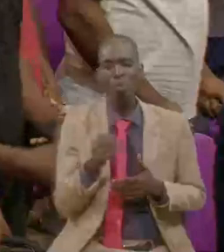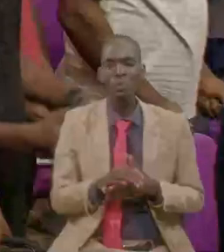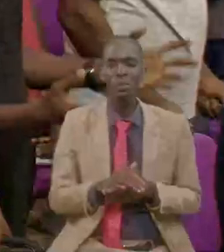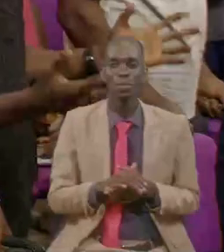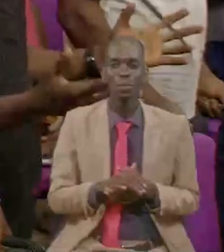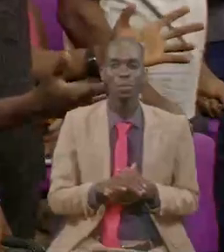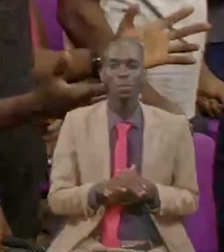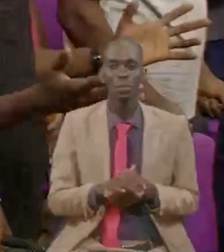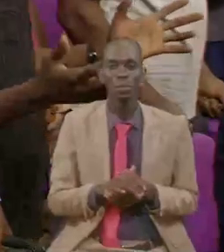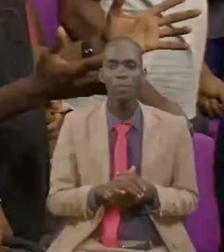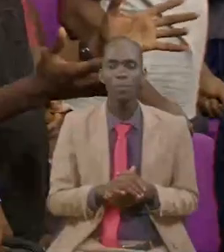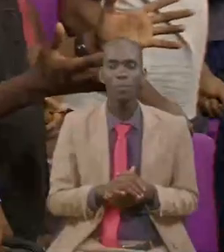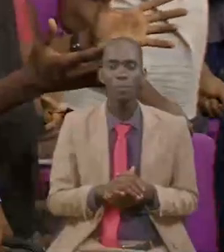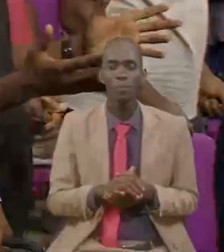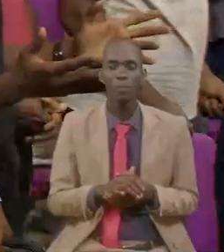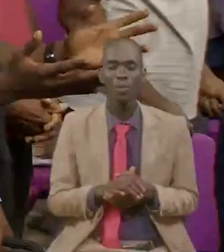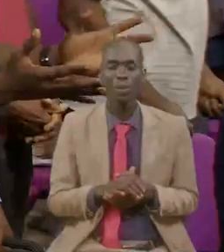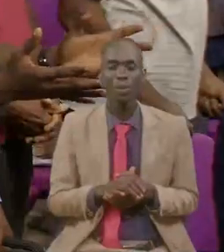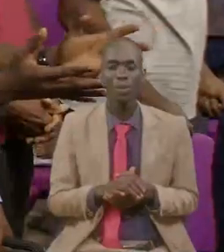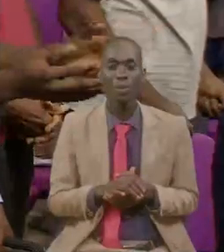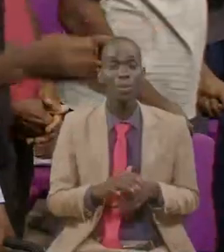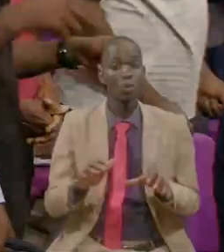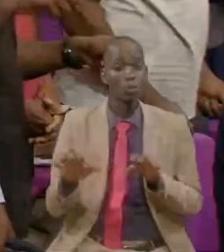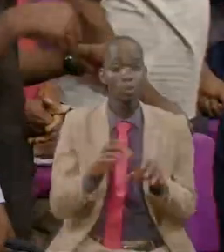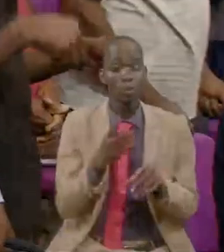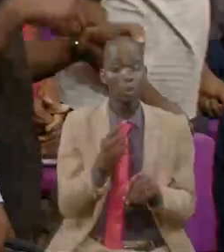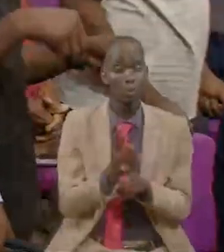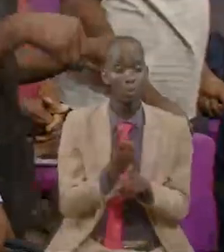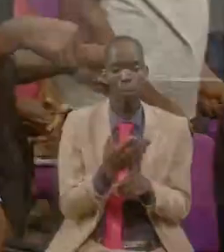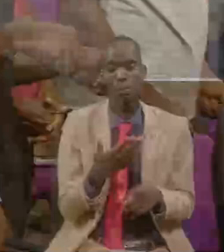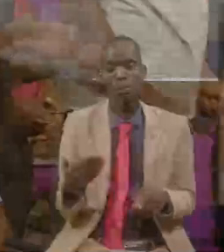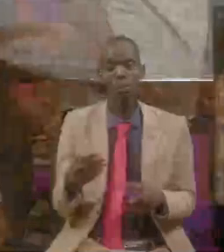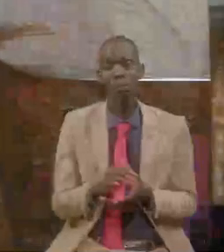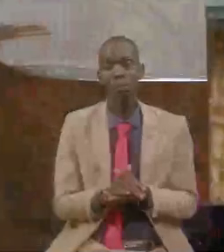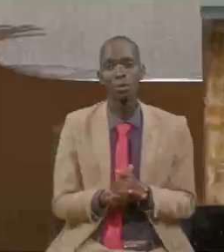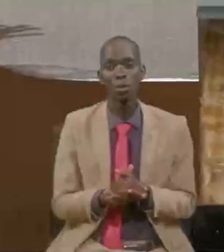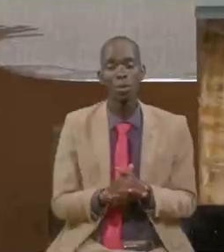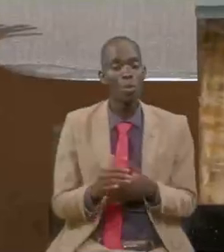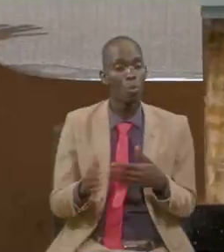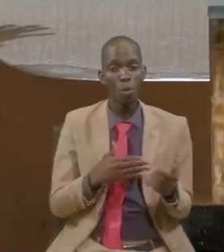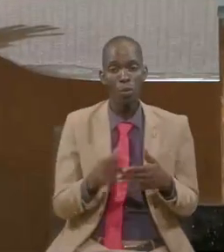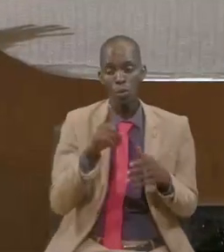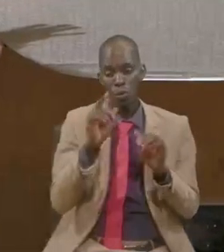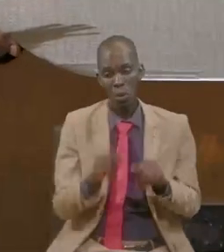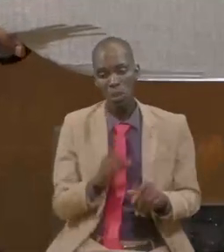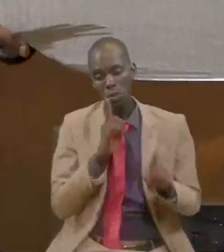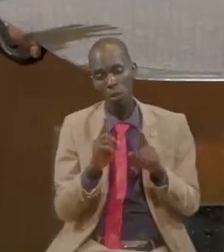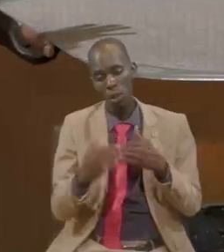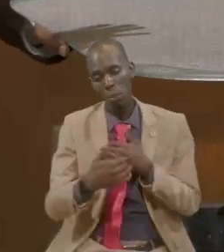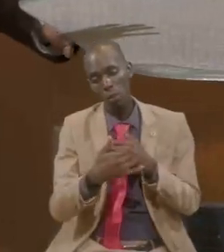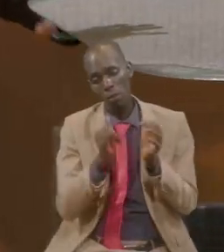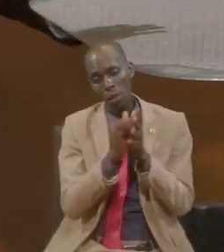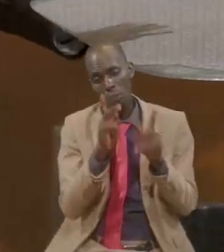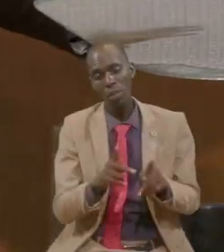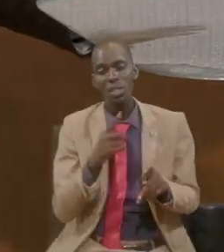mais vous agissez comme si vous respectez la personne. Pourquoi? Faites la bonne chose. Tout ce que vous pouvez